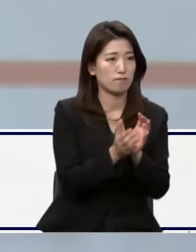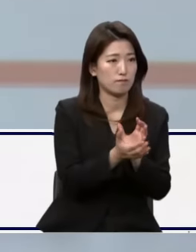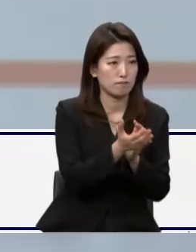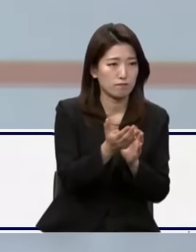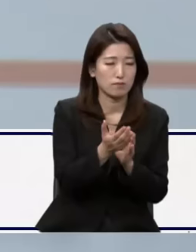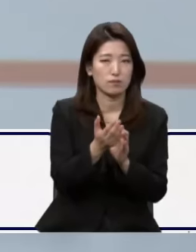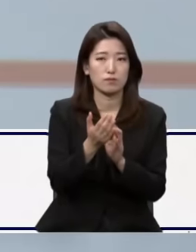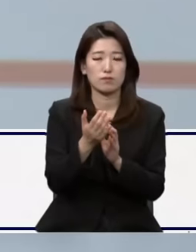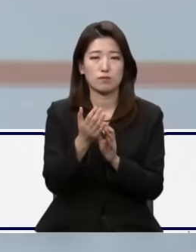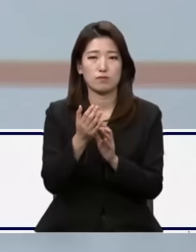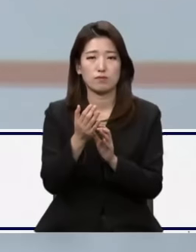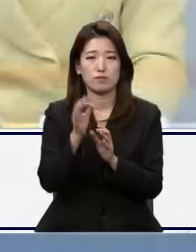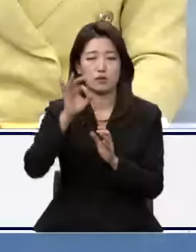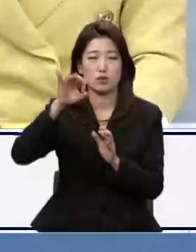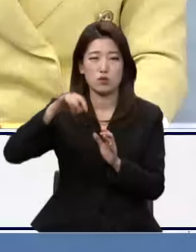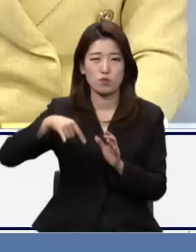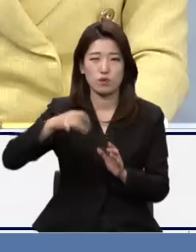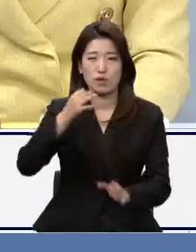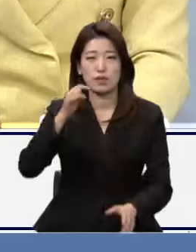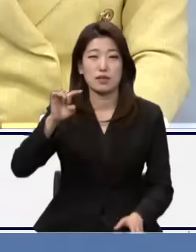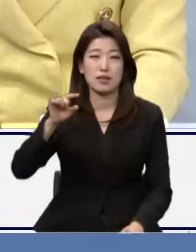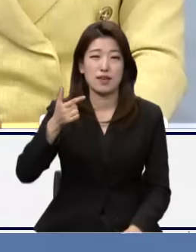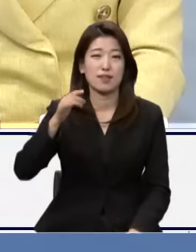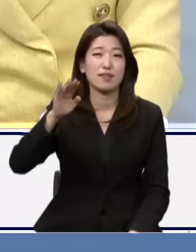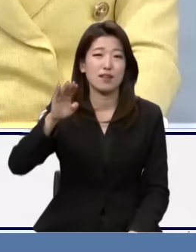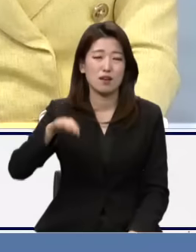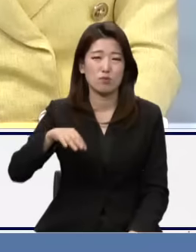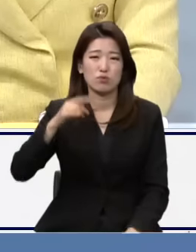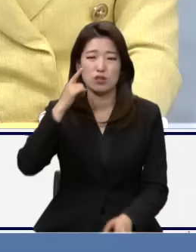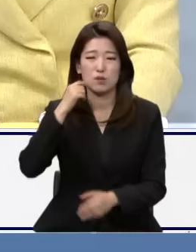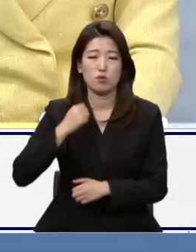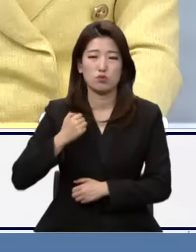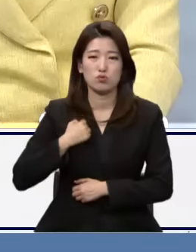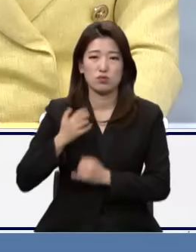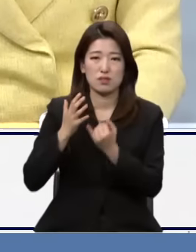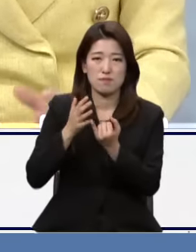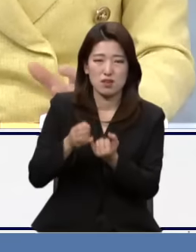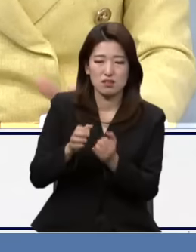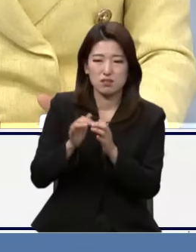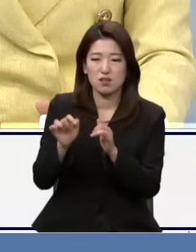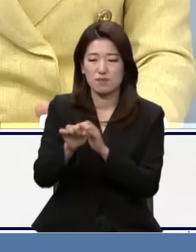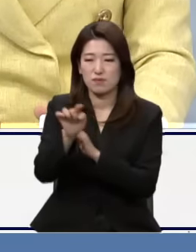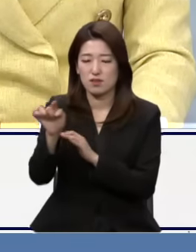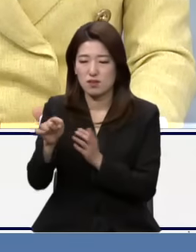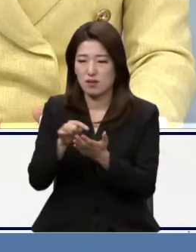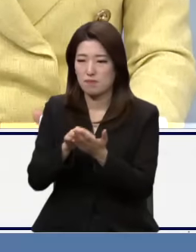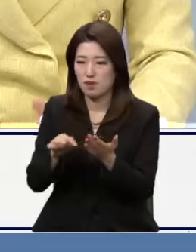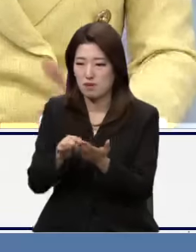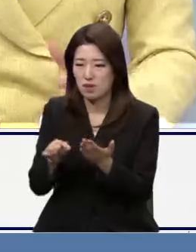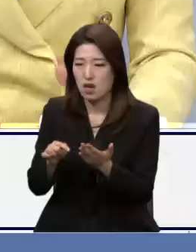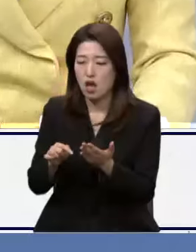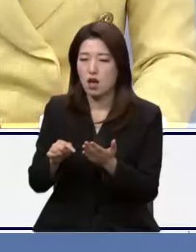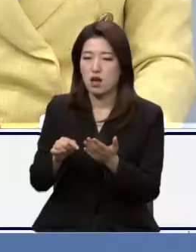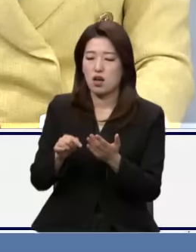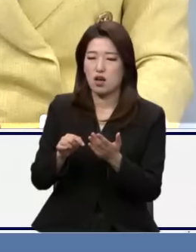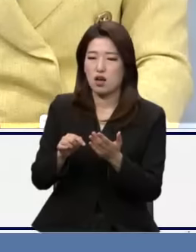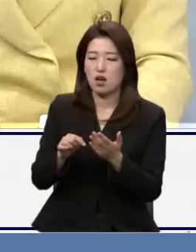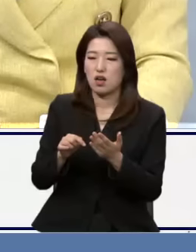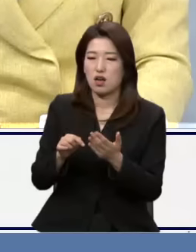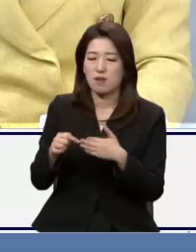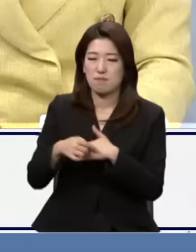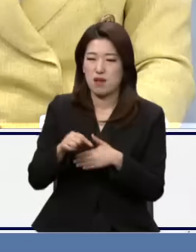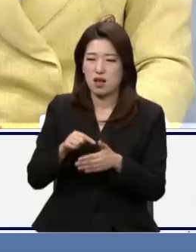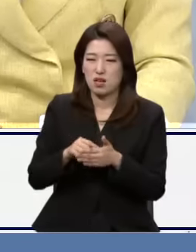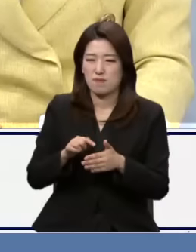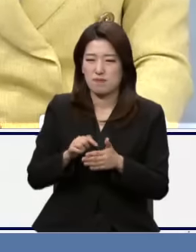위안부 그 단체에서 또 많이 어 불편해 하신다면 그 부분에 대해서도 또 추가로 사과가 필요하다면 작업까지 해야 된다라는 얘기들이